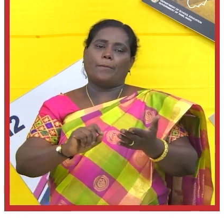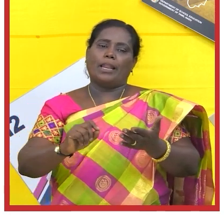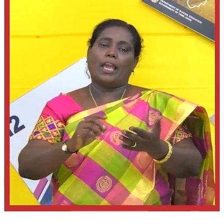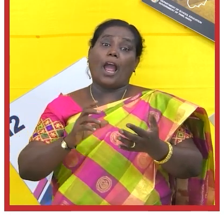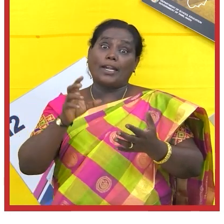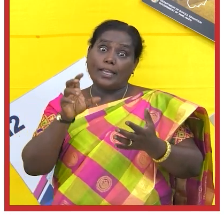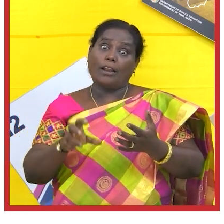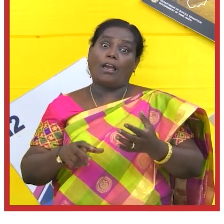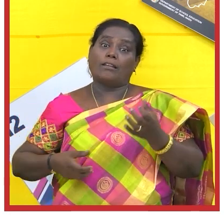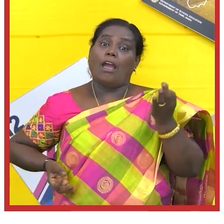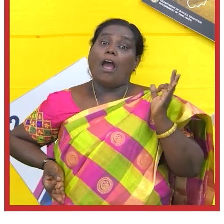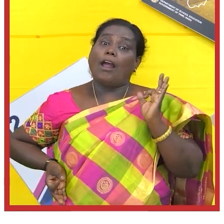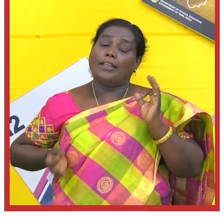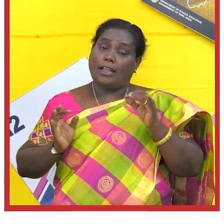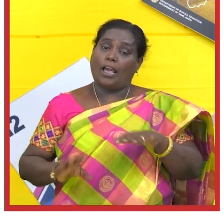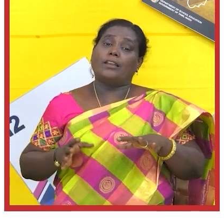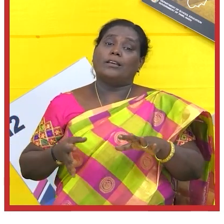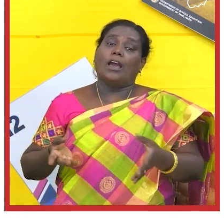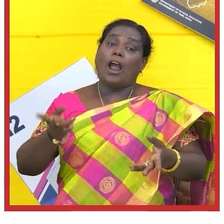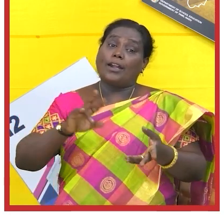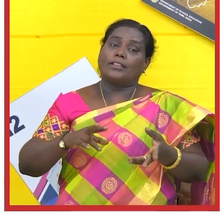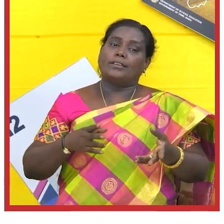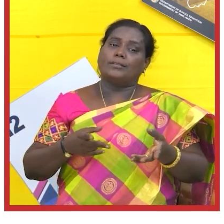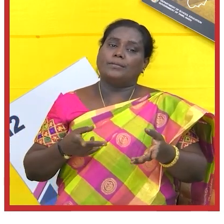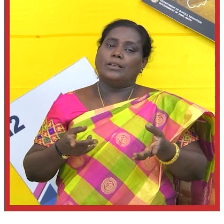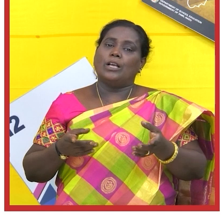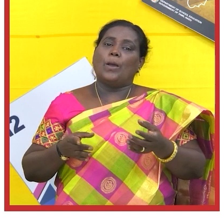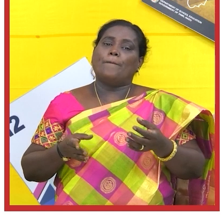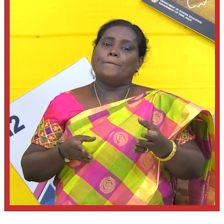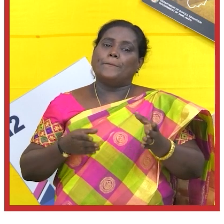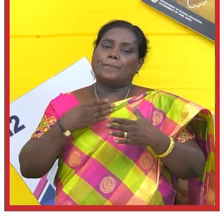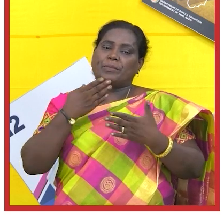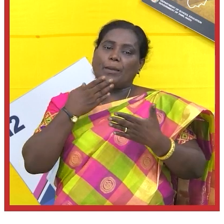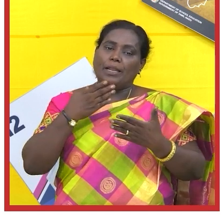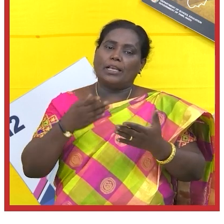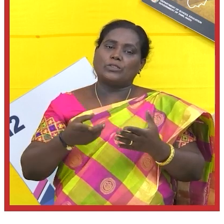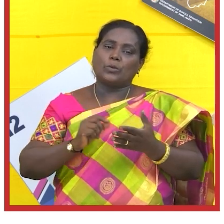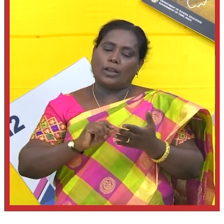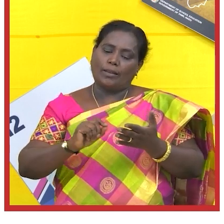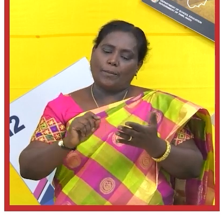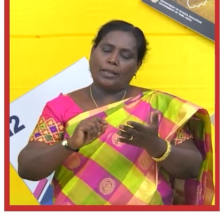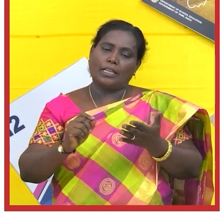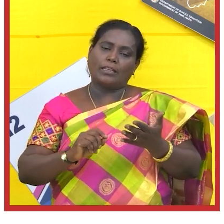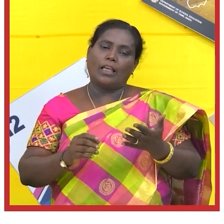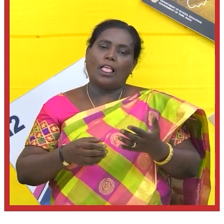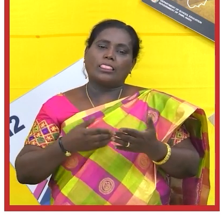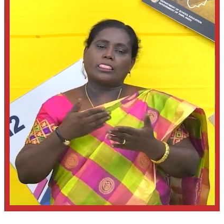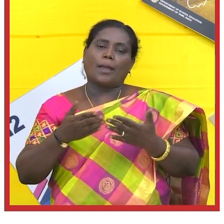உங்களுக்கு தெரியும், தனித்தமிழ் இயக்கம் என்ற இயக்கத்தை ஆரம்பிக்கிறார். சொற்கள் தமிழிலே இருக்க வேண்டும் என்பதற்காக தனி அகராதி